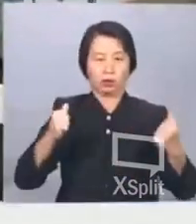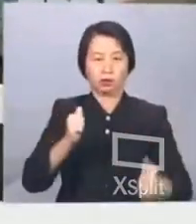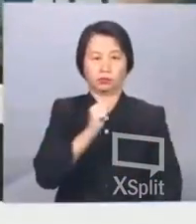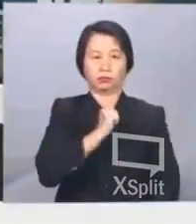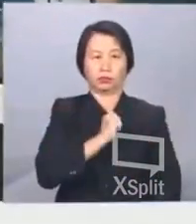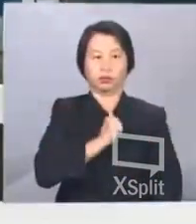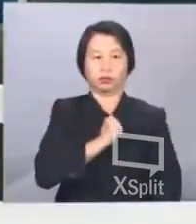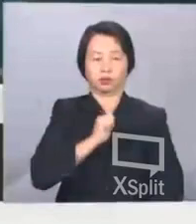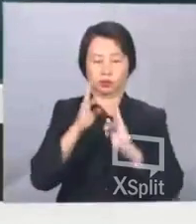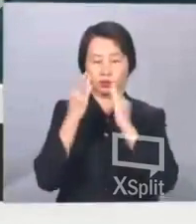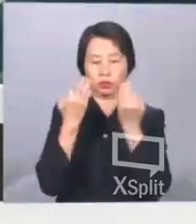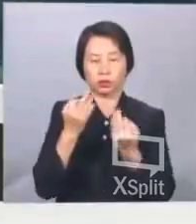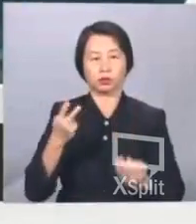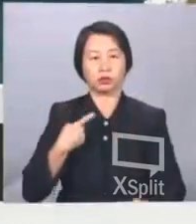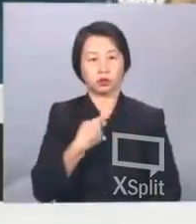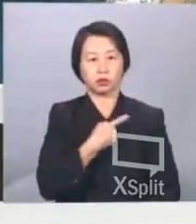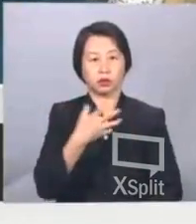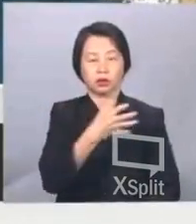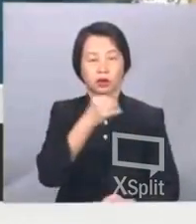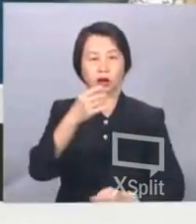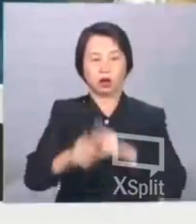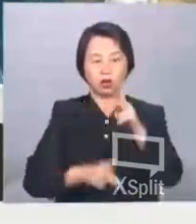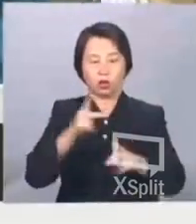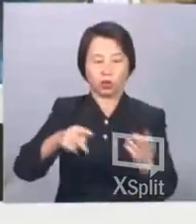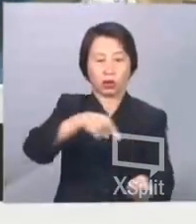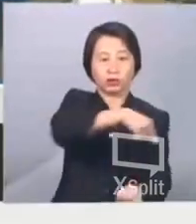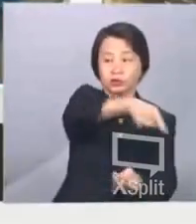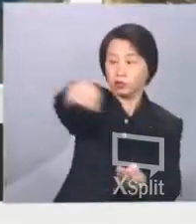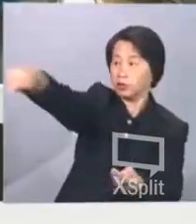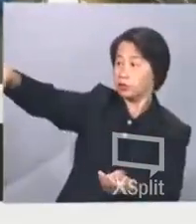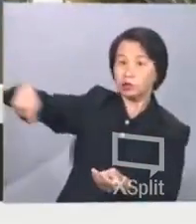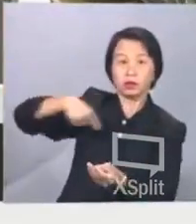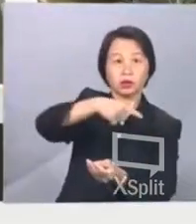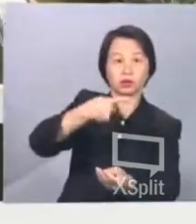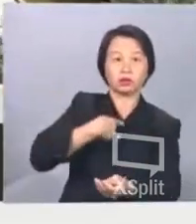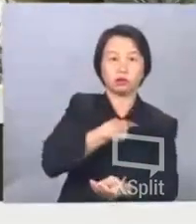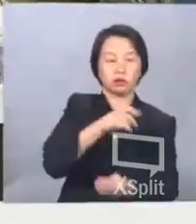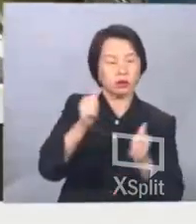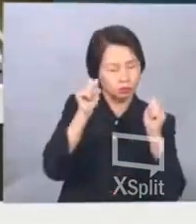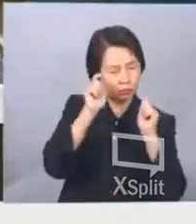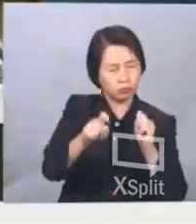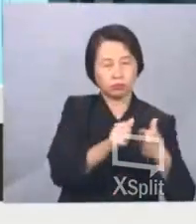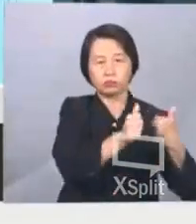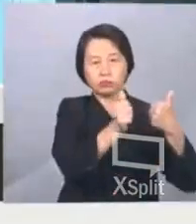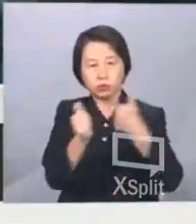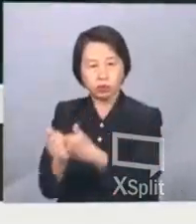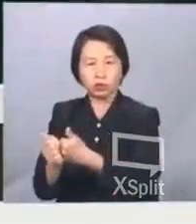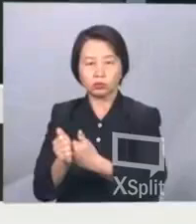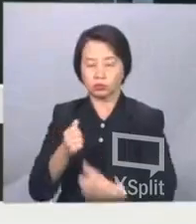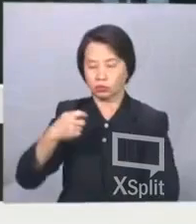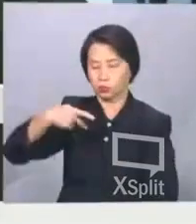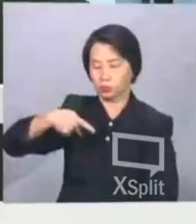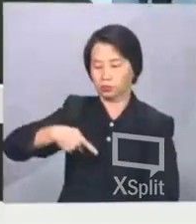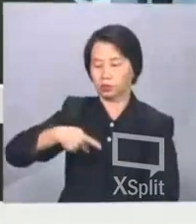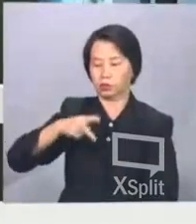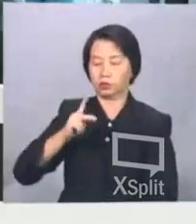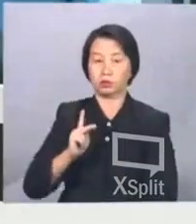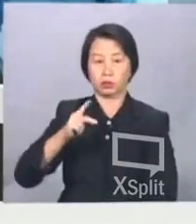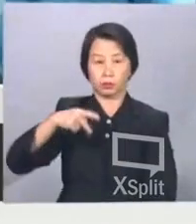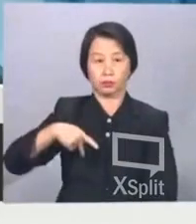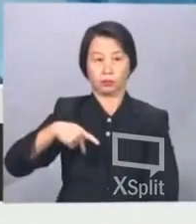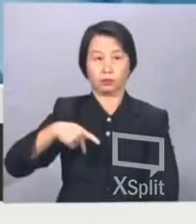keluarga kita dan orang-orang di sekeliling kita dengan mematuhi perintah kawanan pergerakan